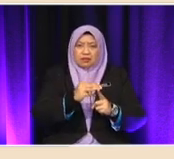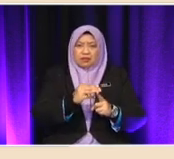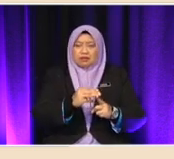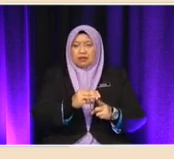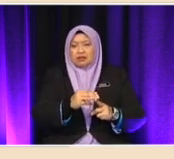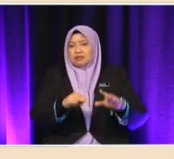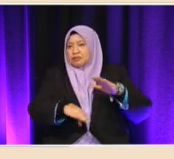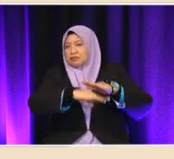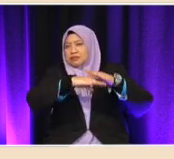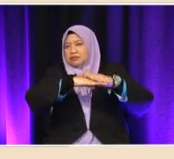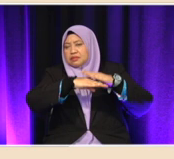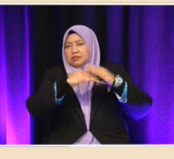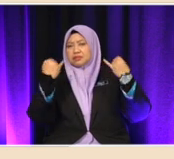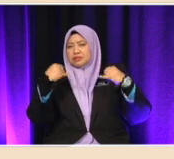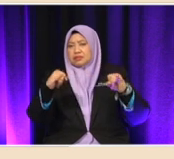jualan